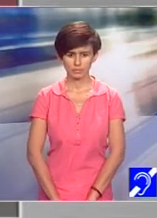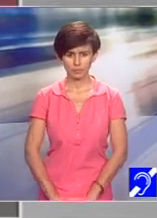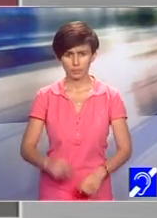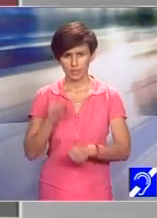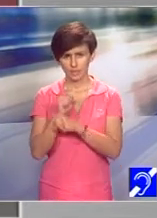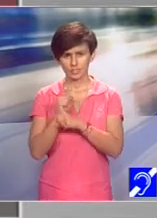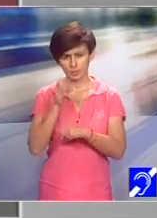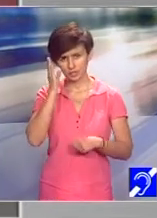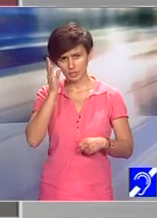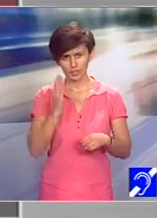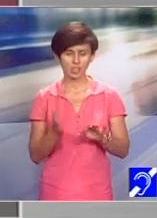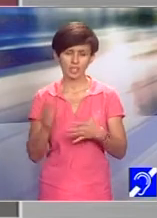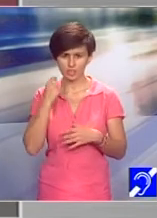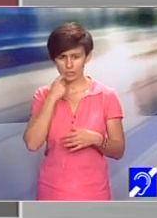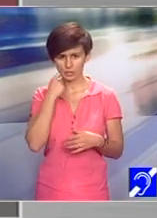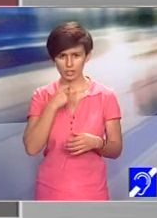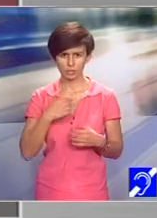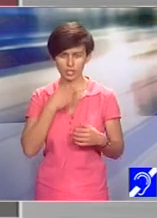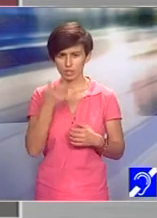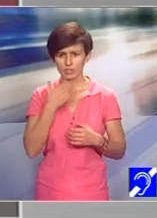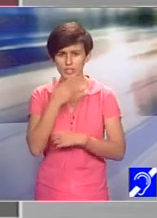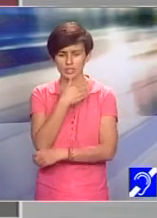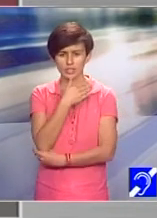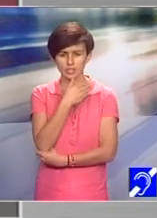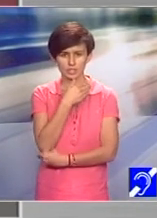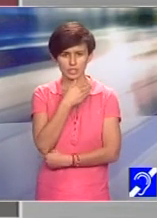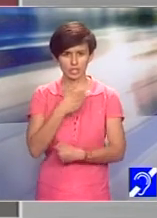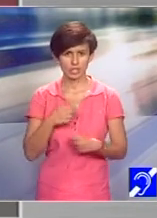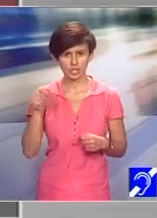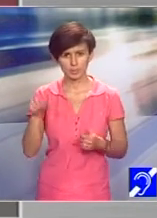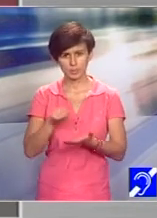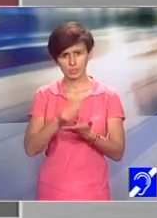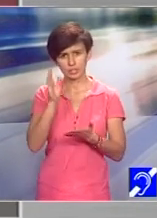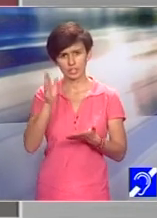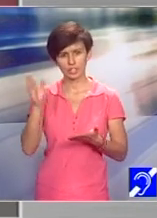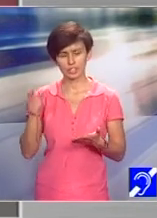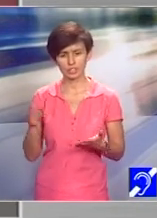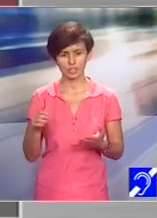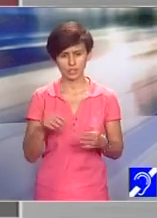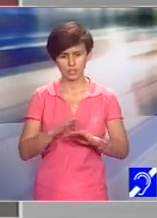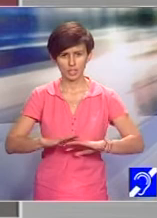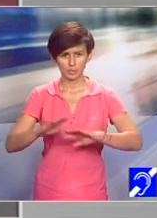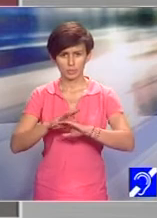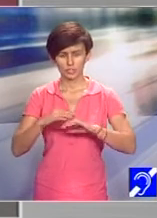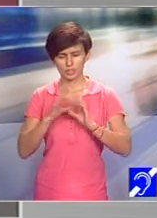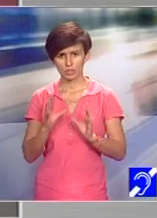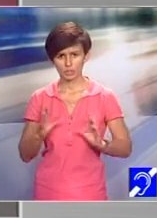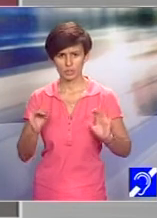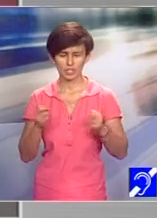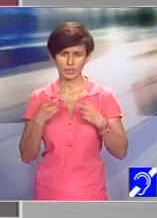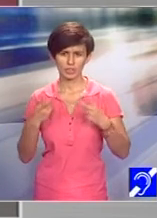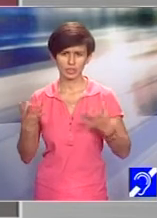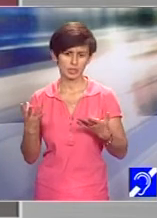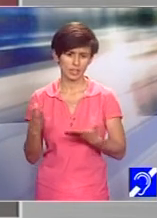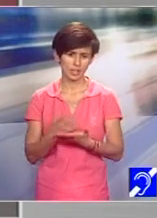Săptămâna viitoare va debuta la Cluj-Napoca Conferința Națională a Bibliotecarilor din Bibliotecile Publice din România, eveniment care reunește și invitați de